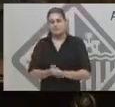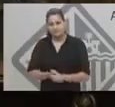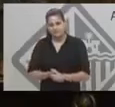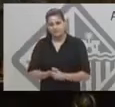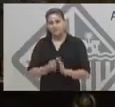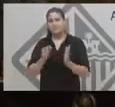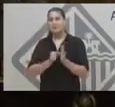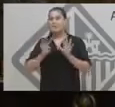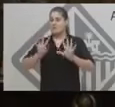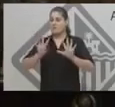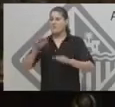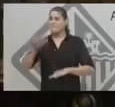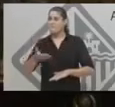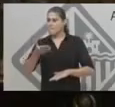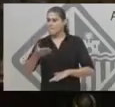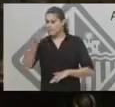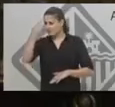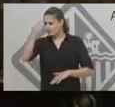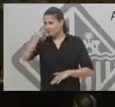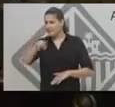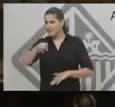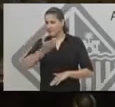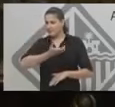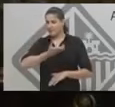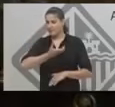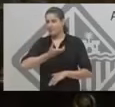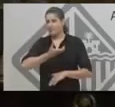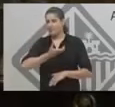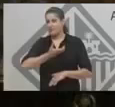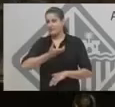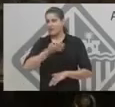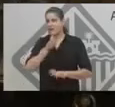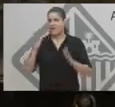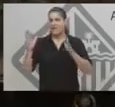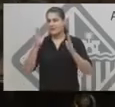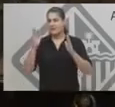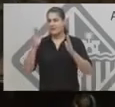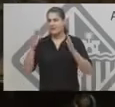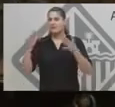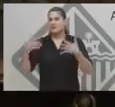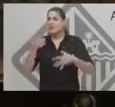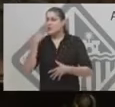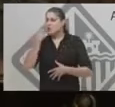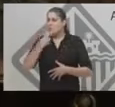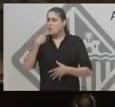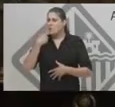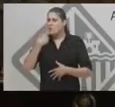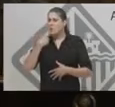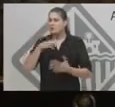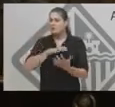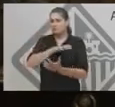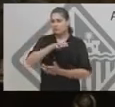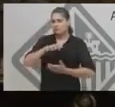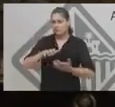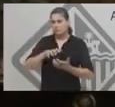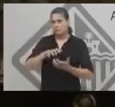Punt nou i punt important, com bé sabeu, l'Ajuntament està passant per uns moments difícils i complicats